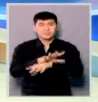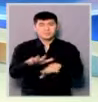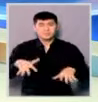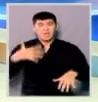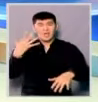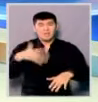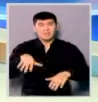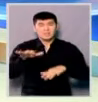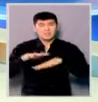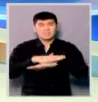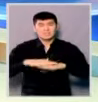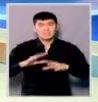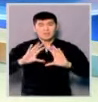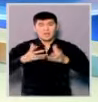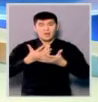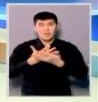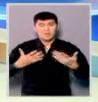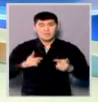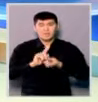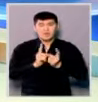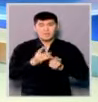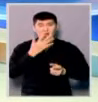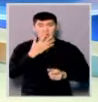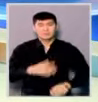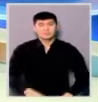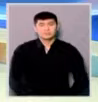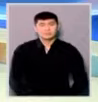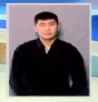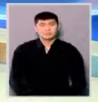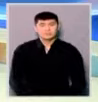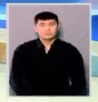50 странах мира и переведены на иностранные языки.